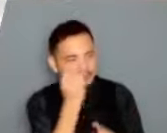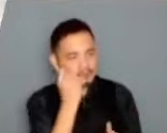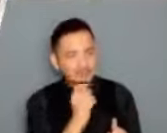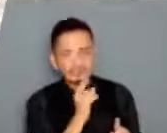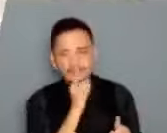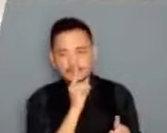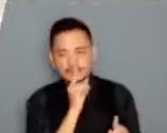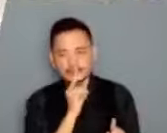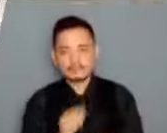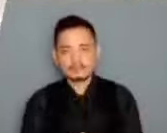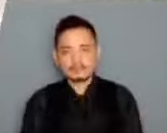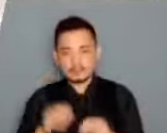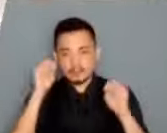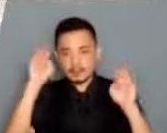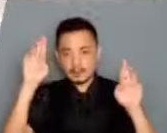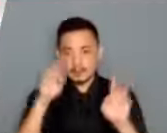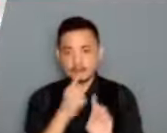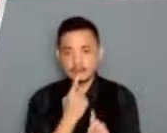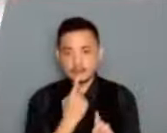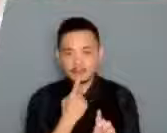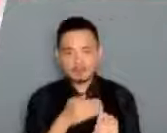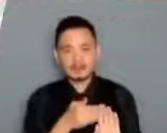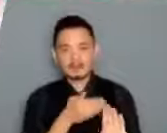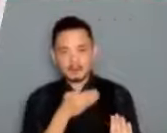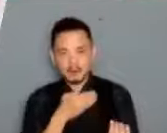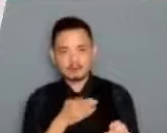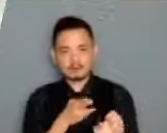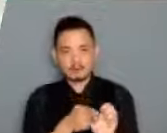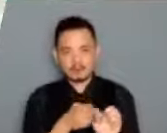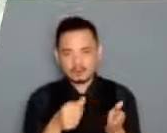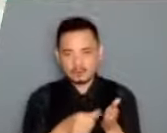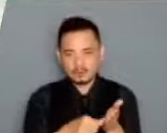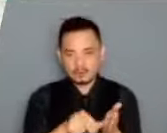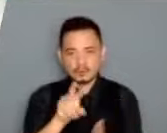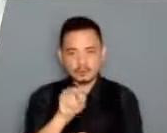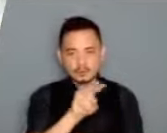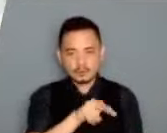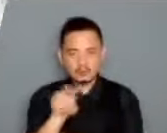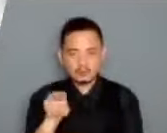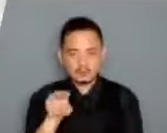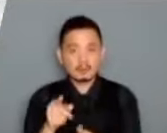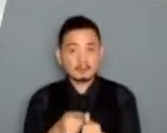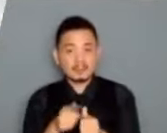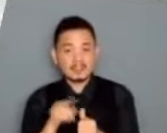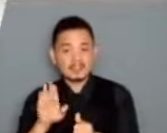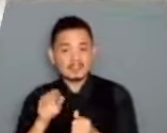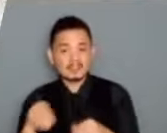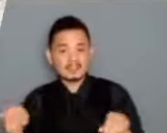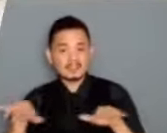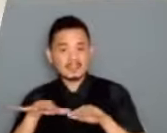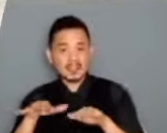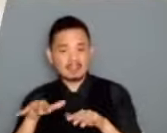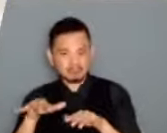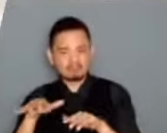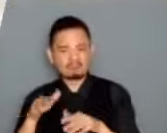gon na bago siya tumakbong Mayor noong eleksyon 2022 nagd o nagbenta na raw siya ng kanyang share sa bau foland kumpanyang